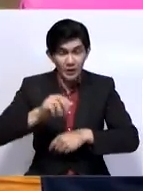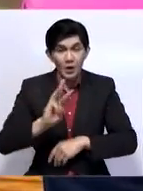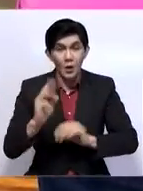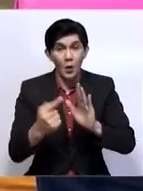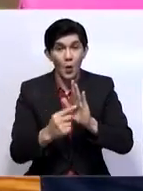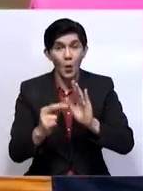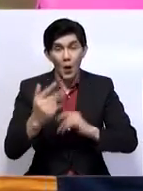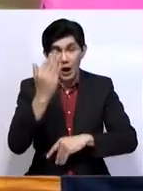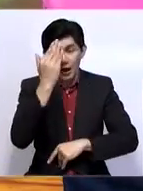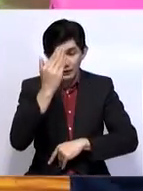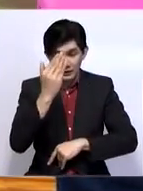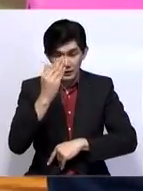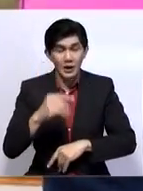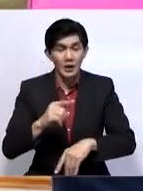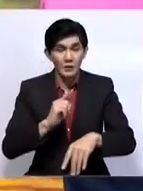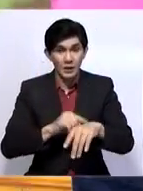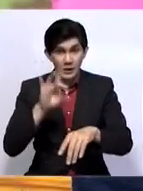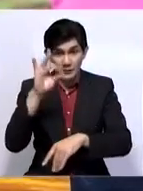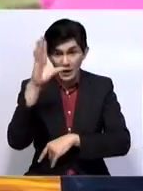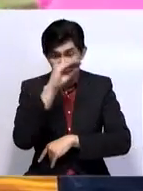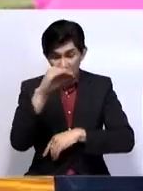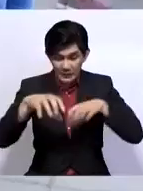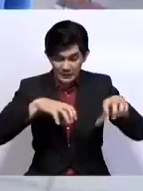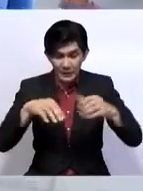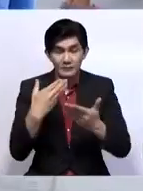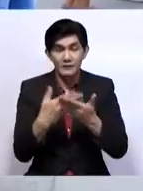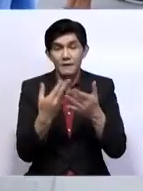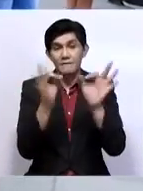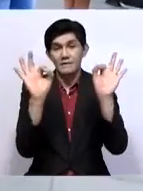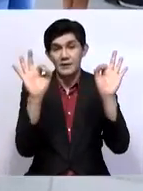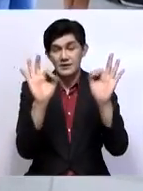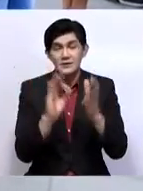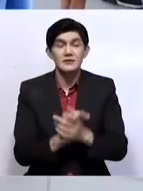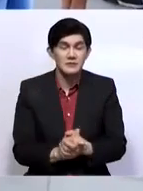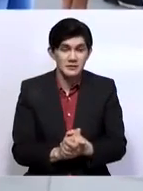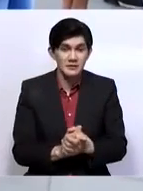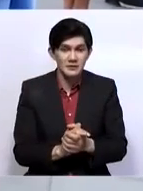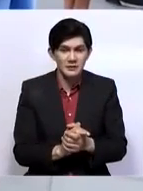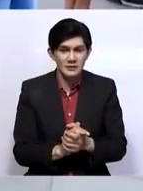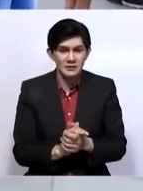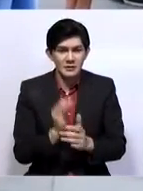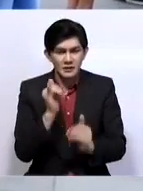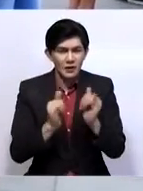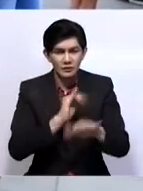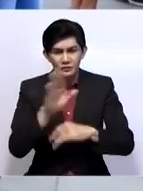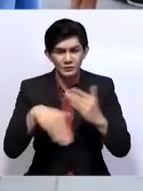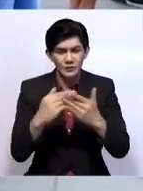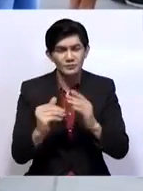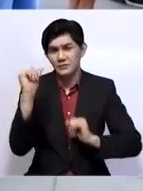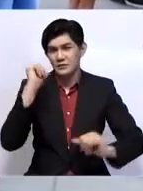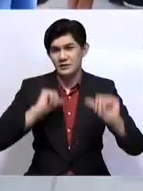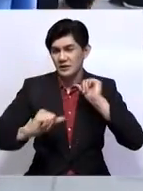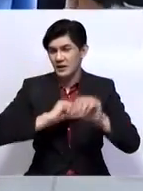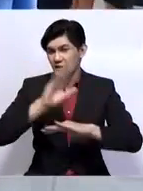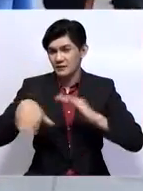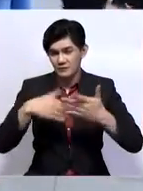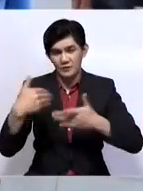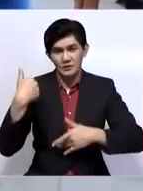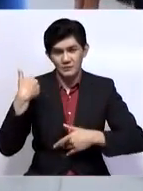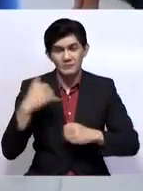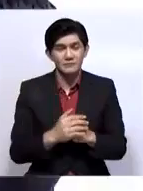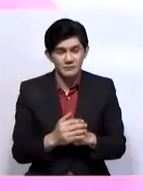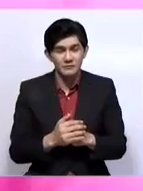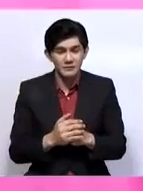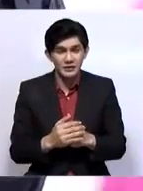วังนะครับซึ่งจะจัดไปถึงเวลา20นาฬิกาโดยไม่ต้องเสียค่าใช้จ่ายใดๆทั้งสิ้นนะครับมากันหมดเลยนะครับท ั้ งอ๋อเจ้ากาละเกดนะครับ